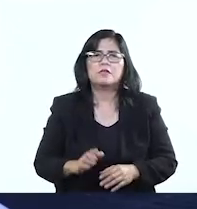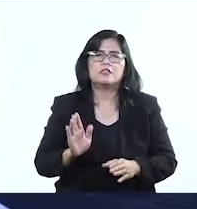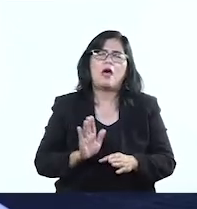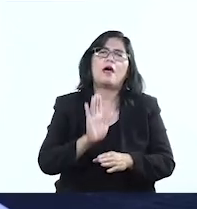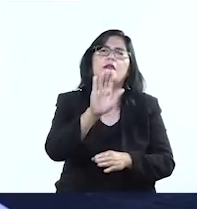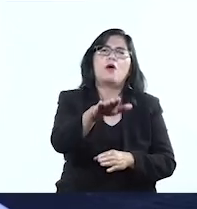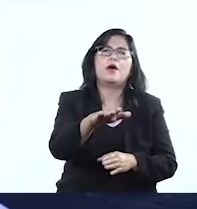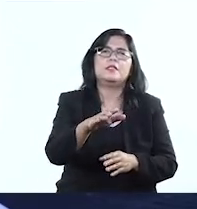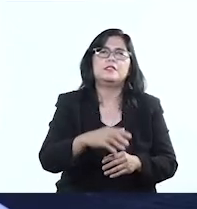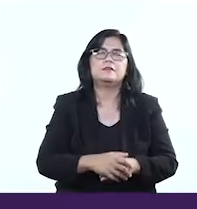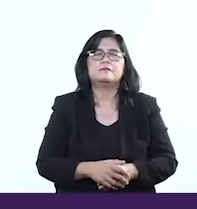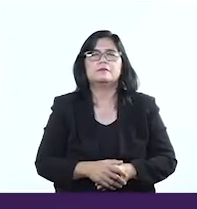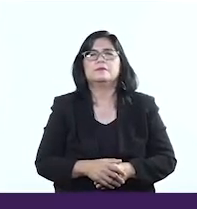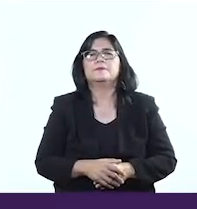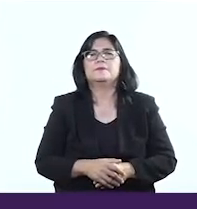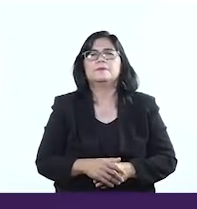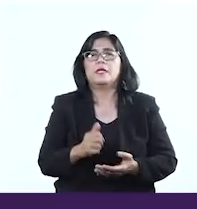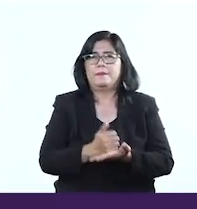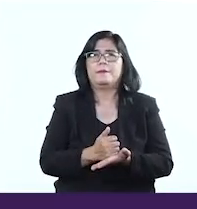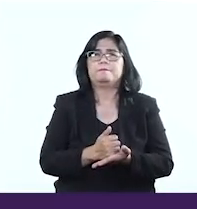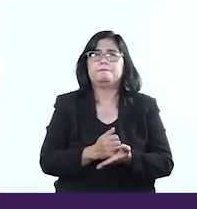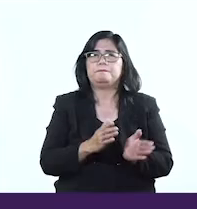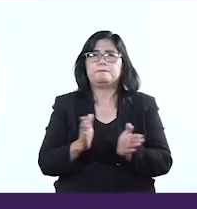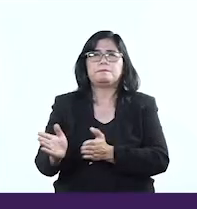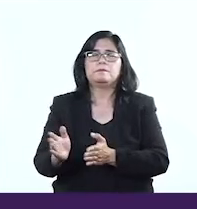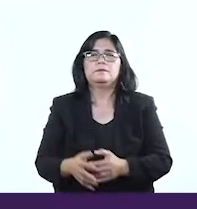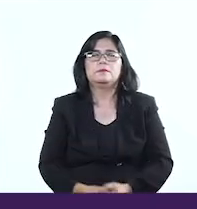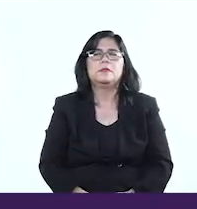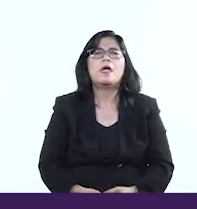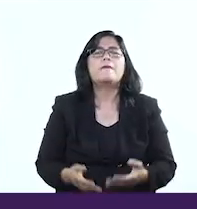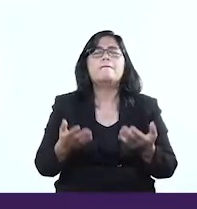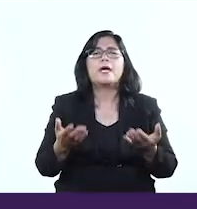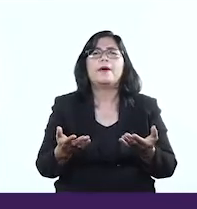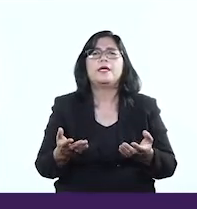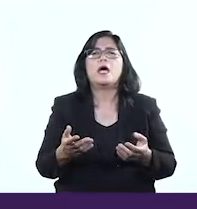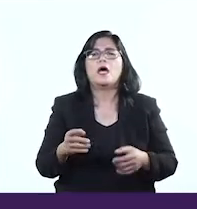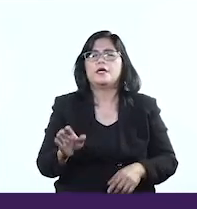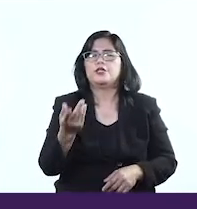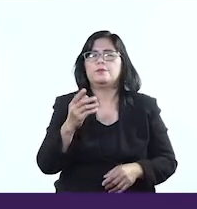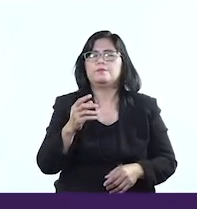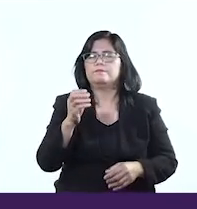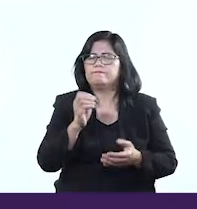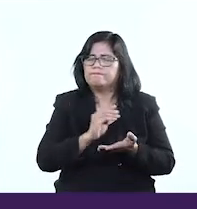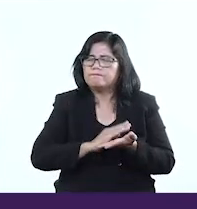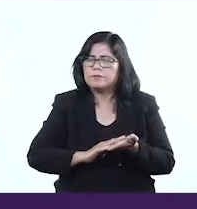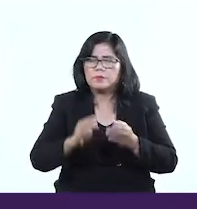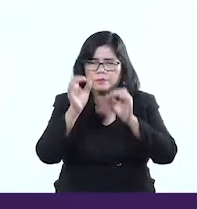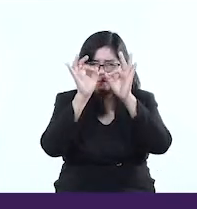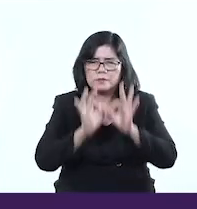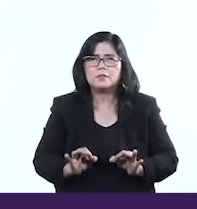Haleluya selanjutnya saya pelajar Hai bagaimana kita dapat hidup murni di hadapan Allah itu yang paling penting